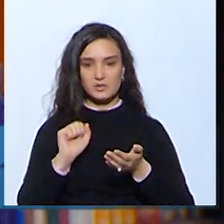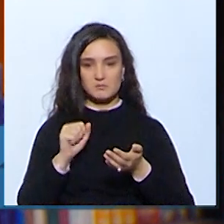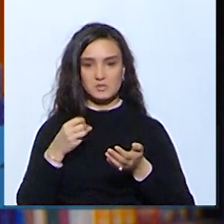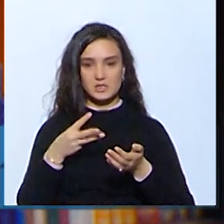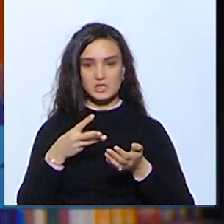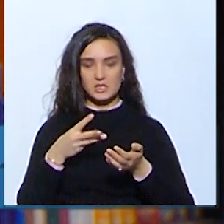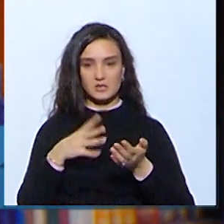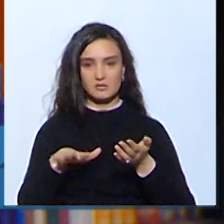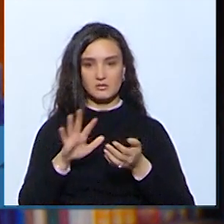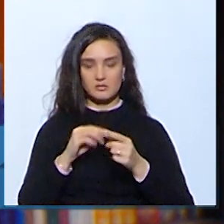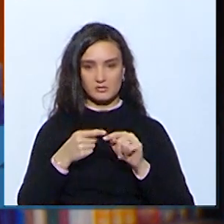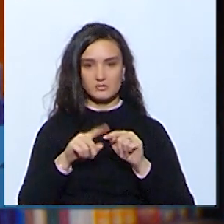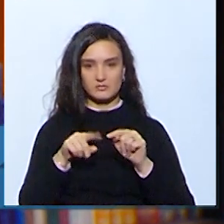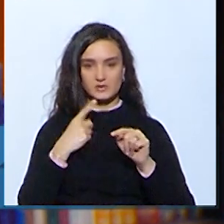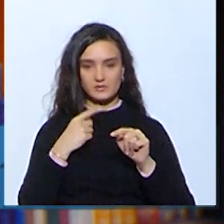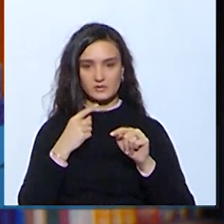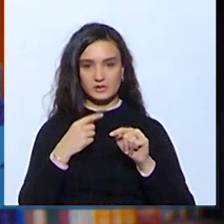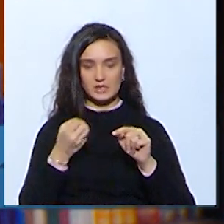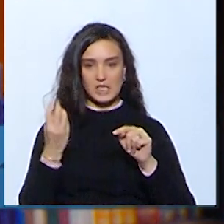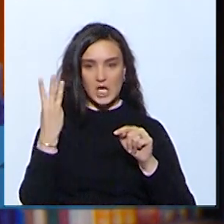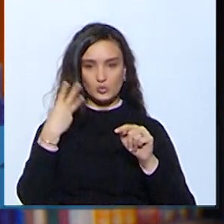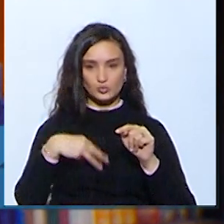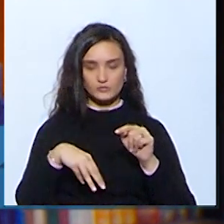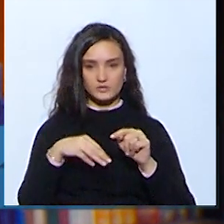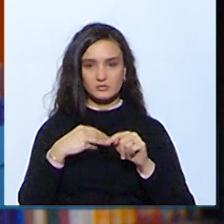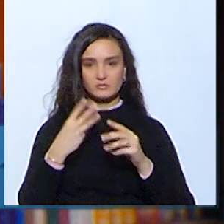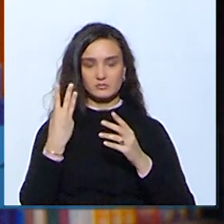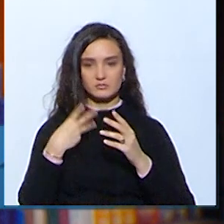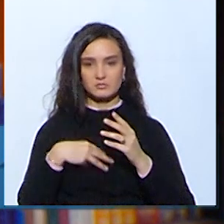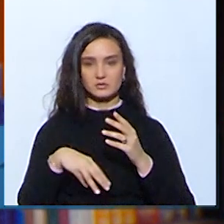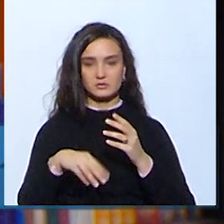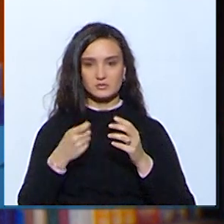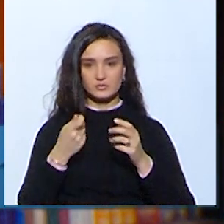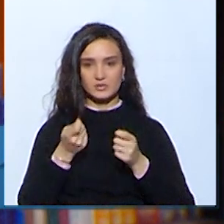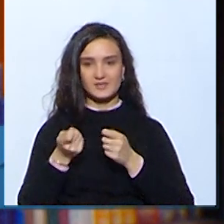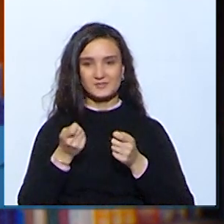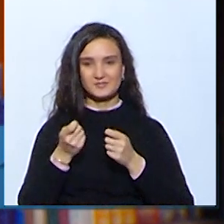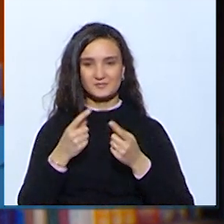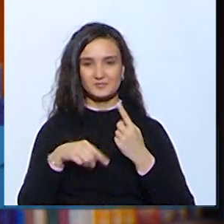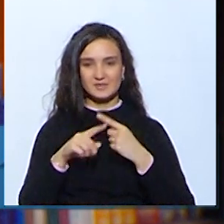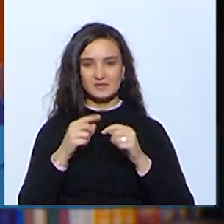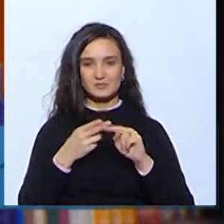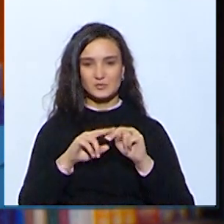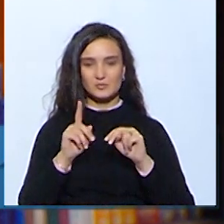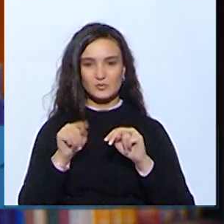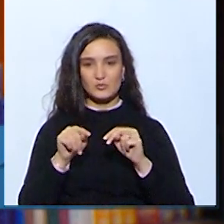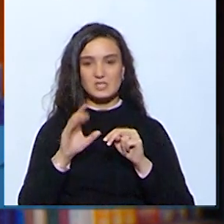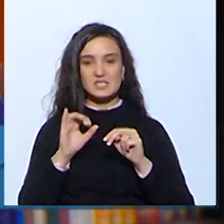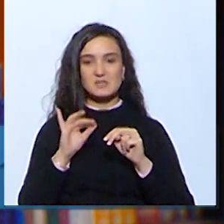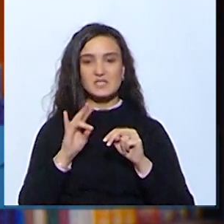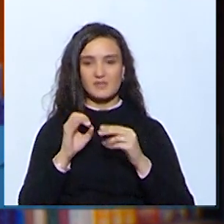და თანაც აქვე ვიტყვიცით გარუჯვა და დიდხანს ზეზე ყოფნას ცოტა გაუფრთხილდეთ, იმიტომ მაინც ეს